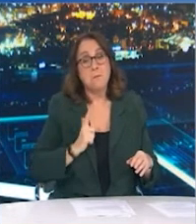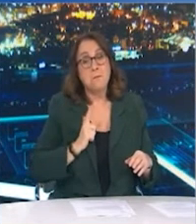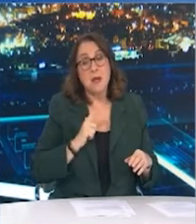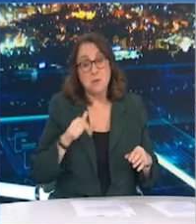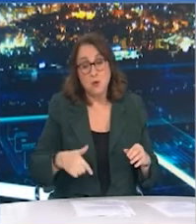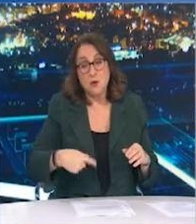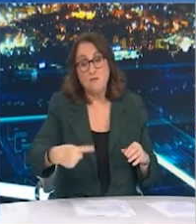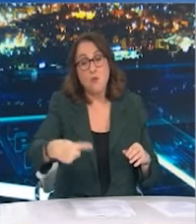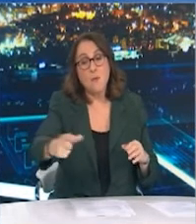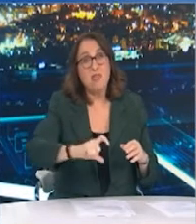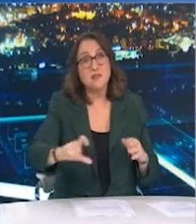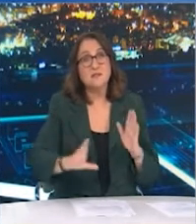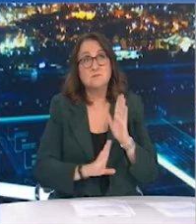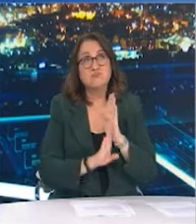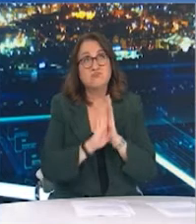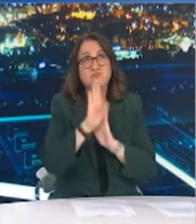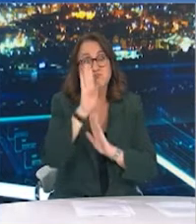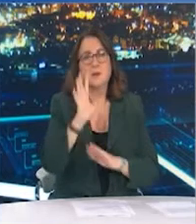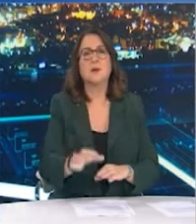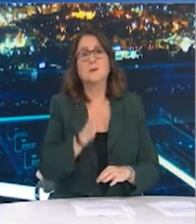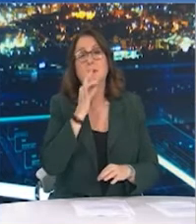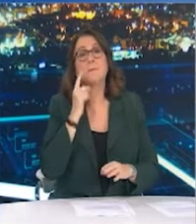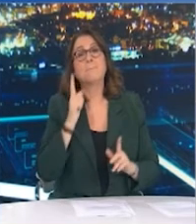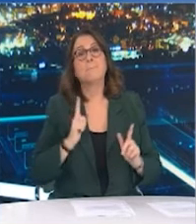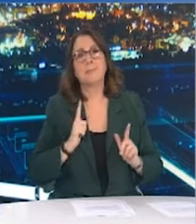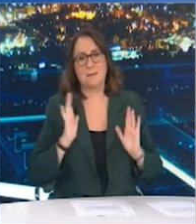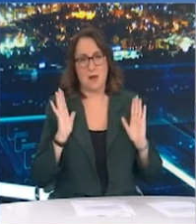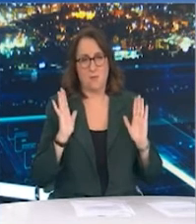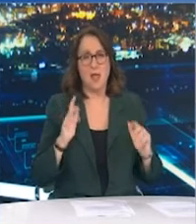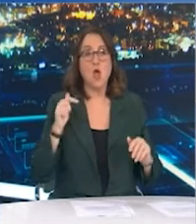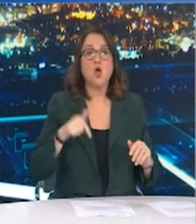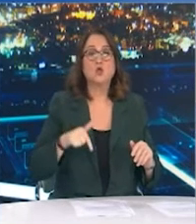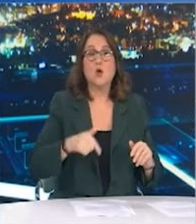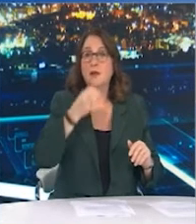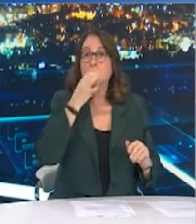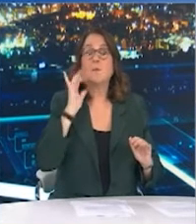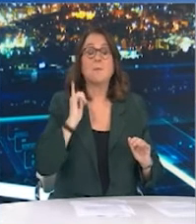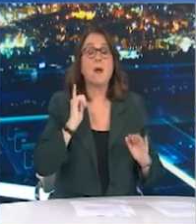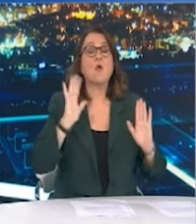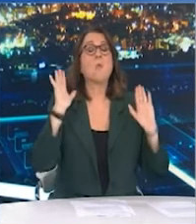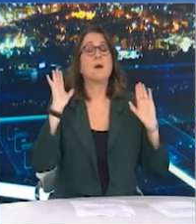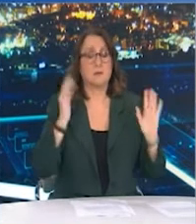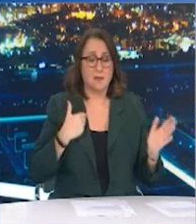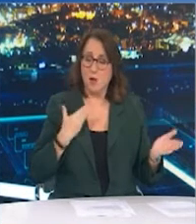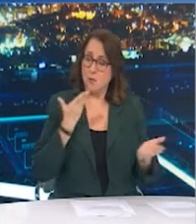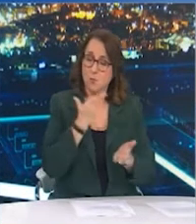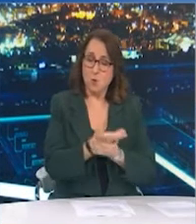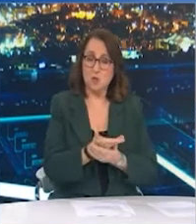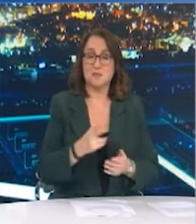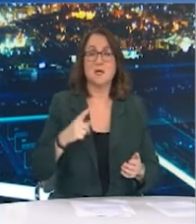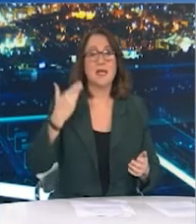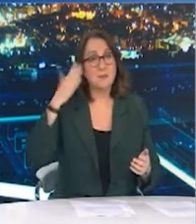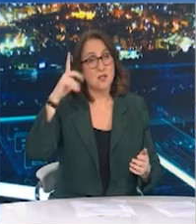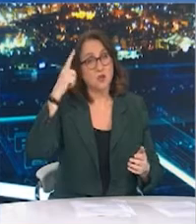της επόμενης εβδομάδας. Δεν εισηγηθήκαμε επί του παρόντος την έναρξη διαζώσης εκπαίδευσης στη δευτεροβάθμια και